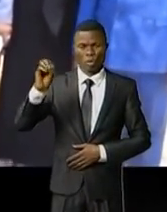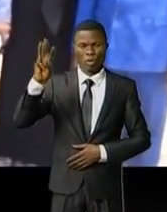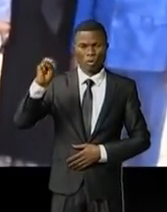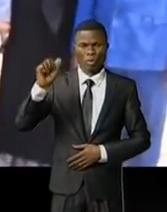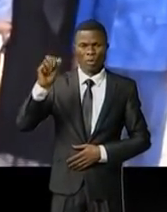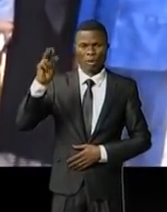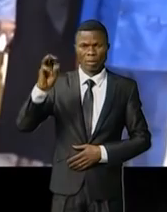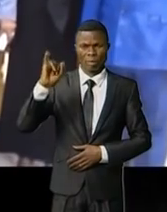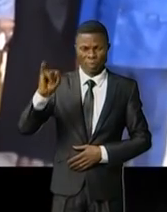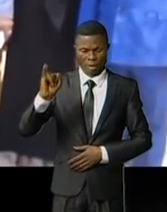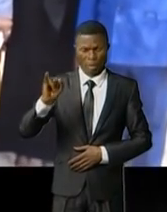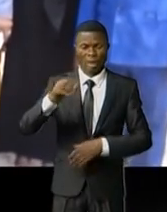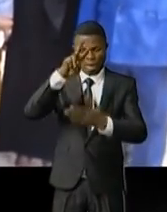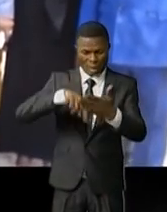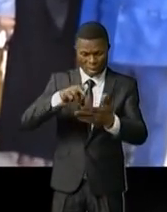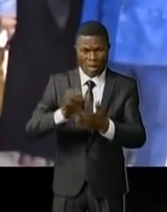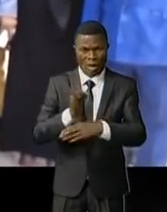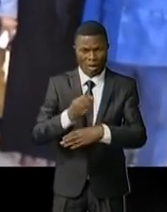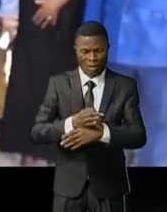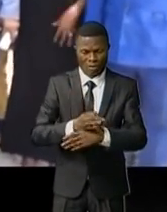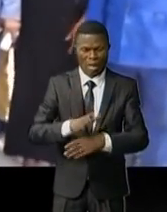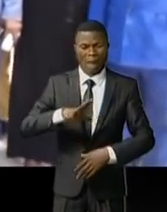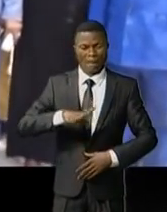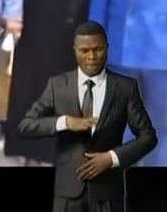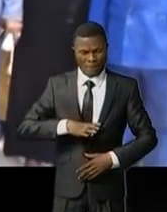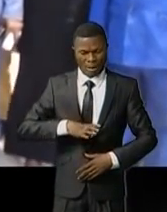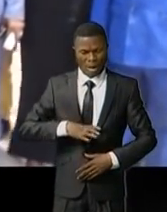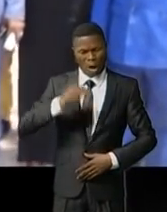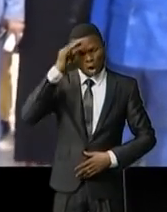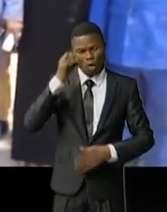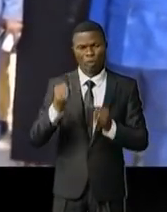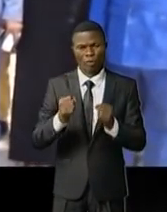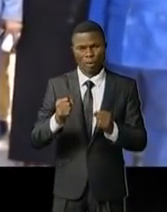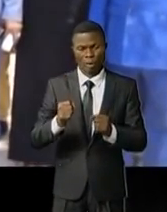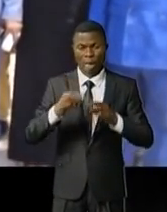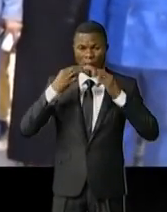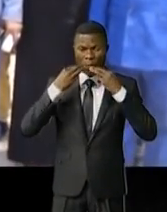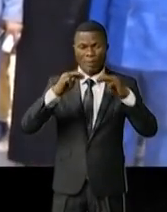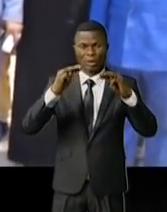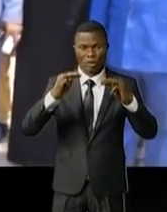lu dans les réseaux sociaux avec amertume et indignation les